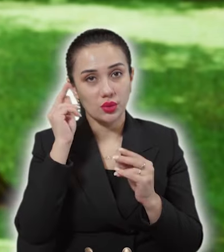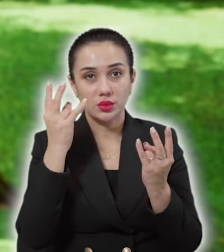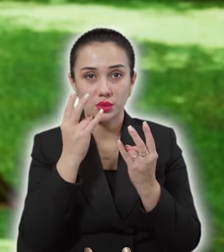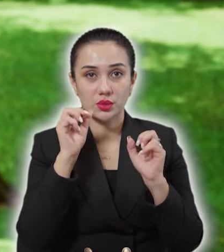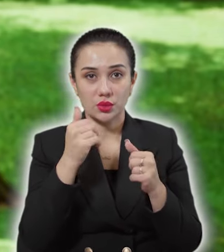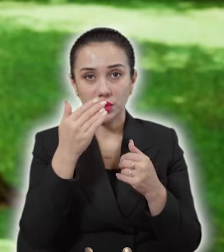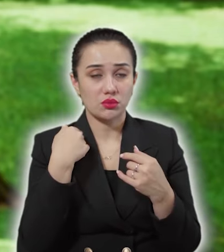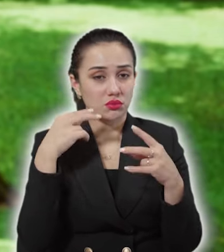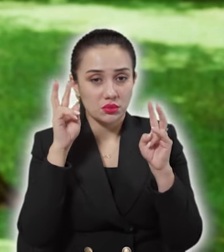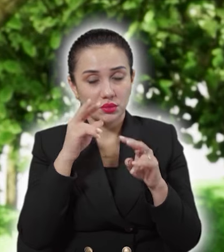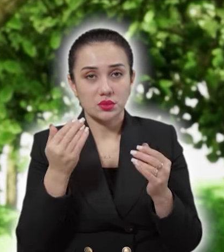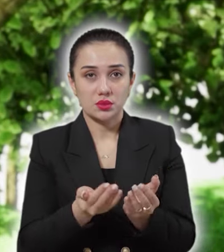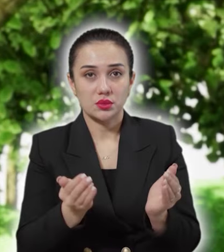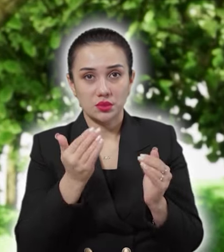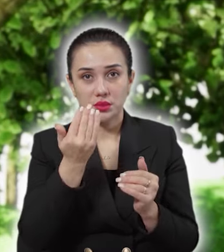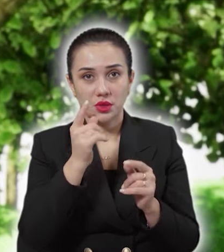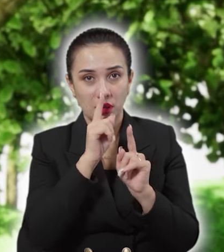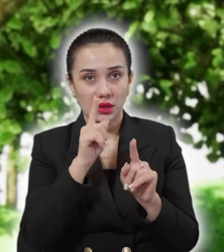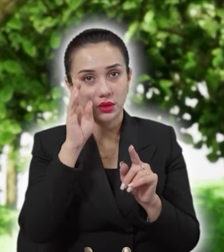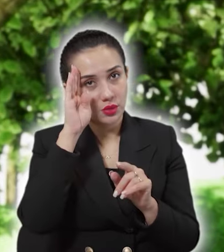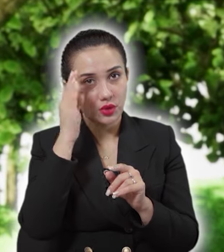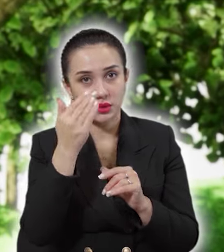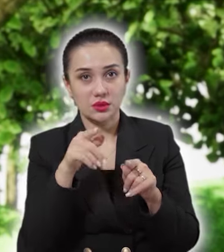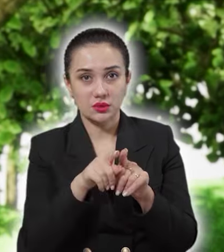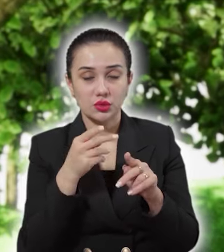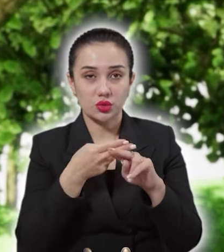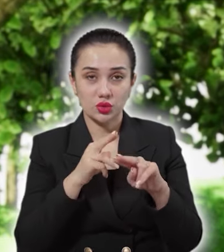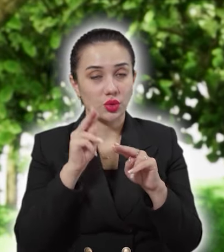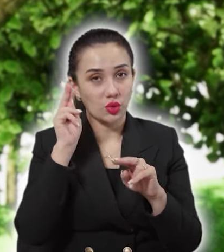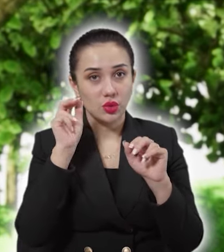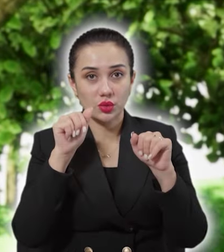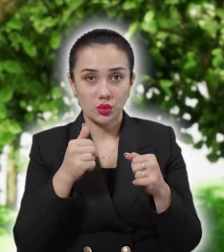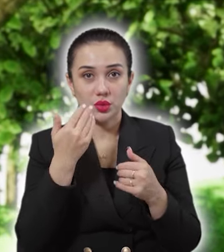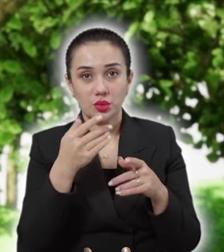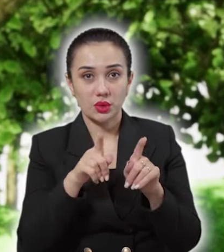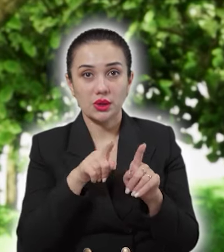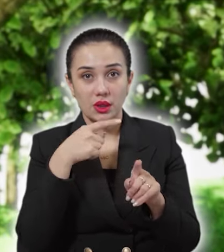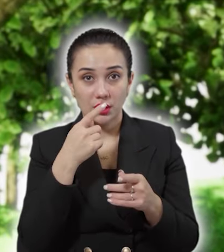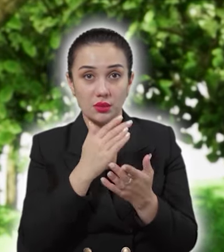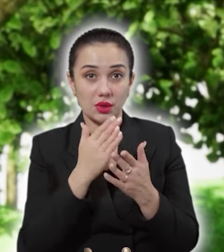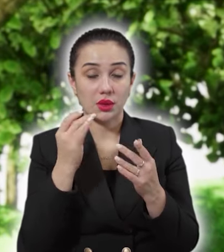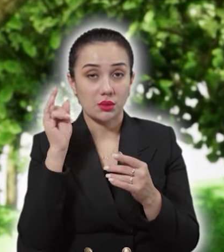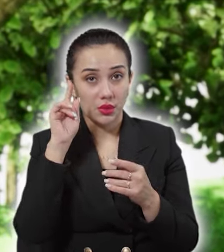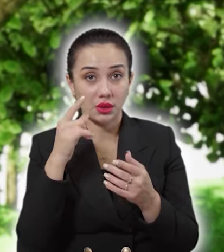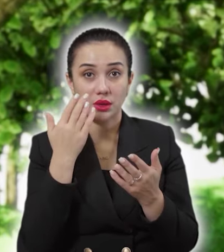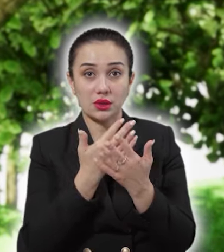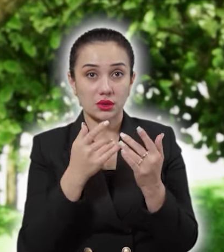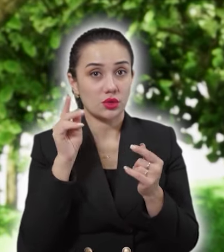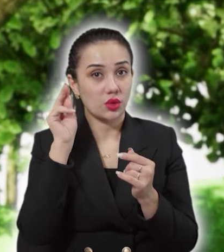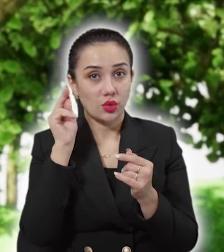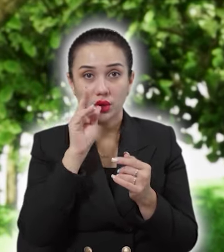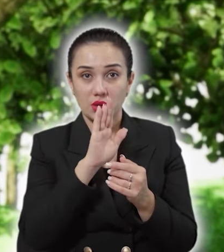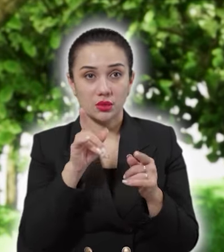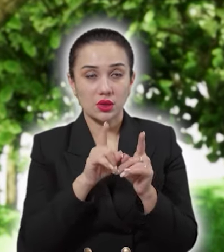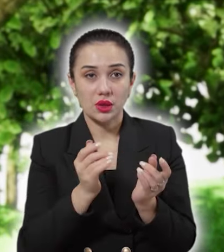savat to'qishni bilmayman-da. Iya, sen g'alati bola ekansan-ku. Shuning uchun o'rganishing mumkin deyapman-da. Axir bilgan